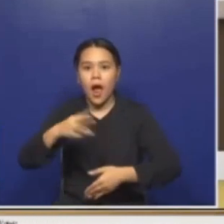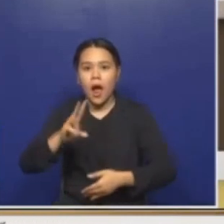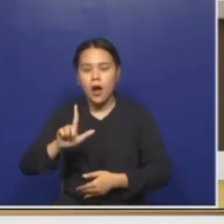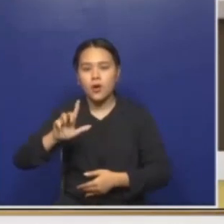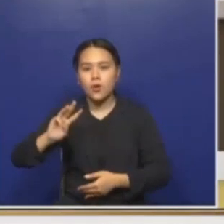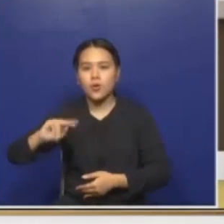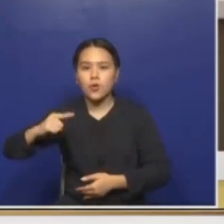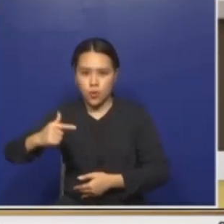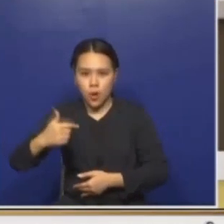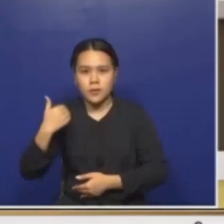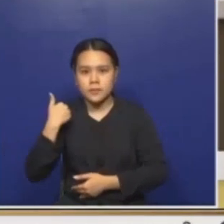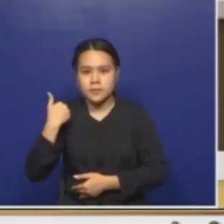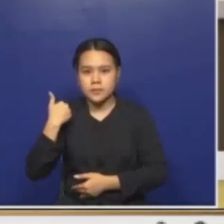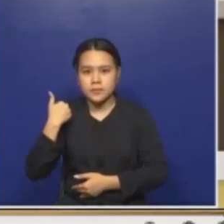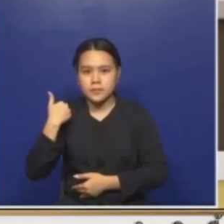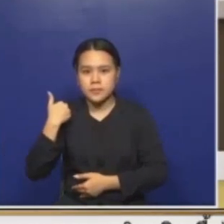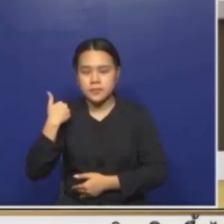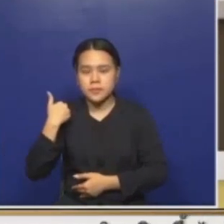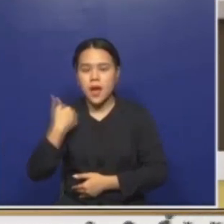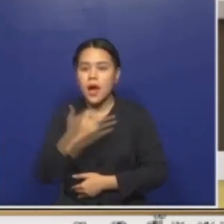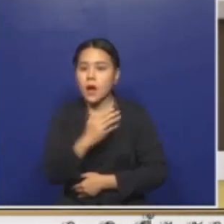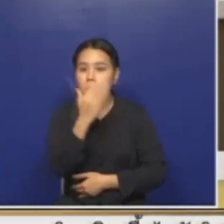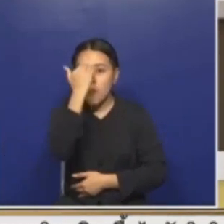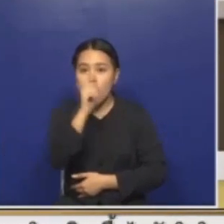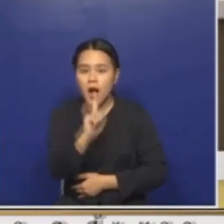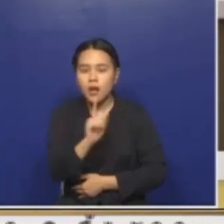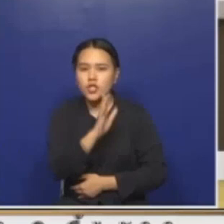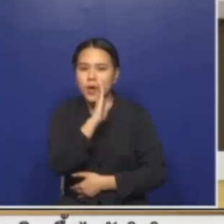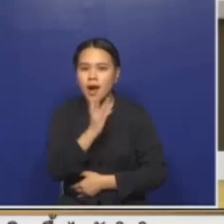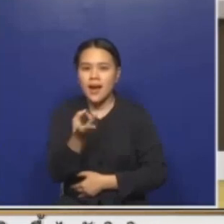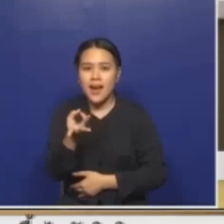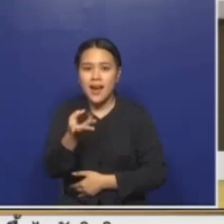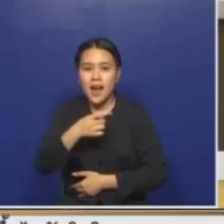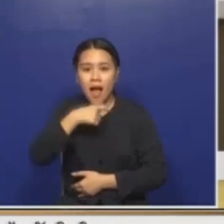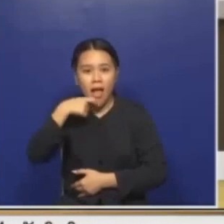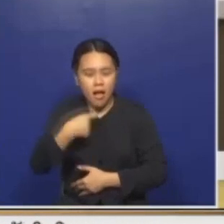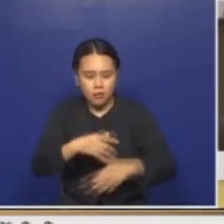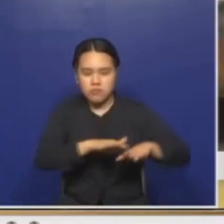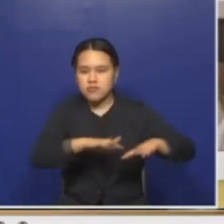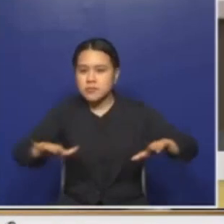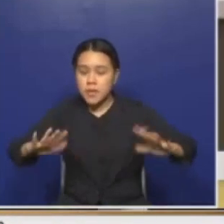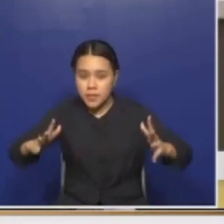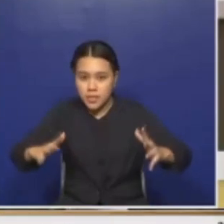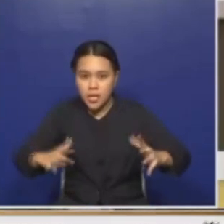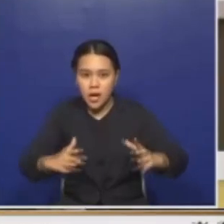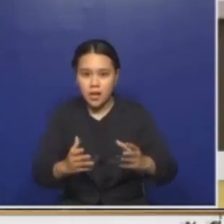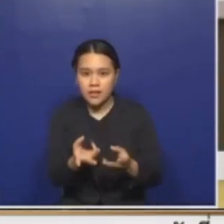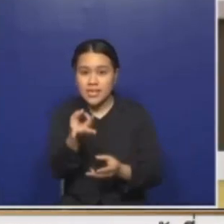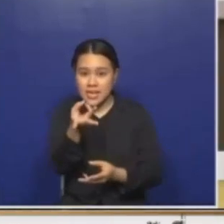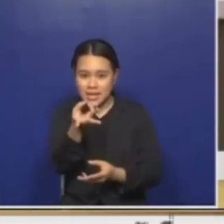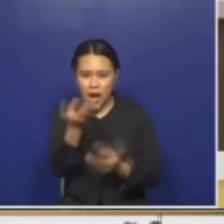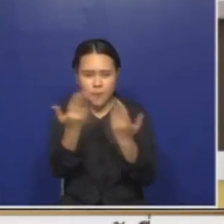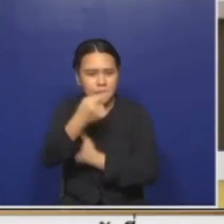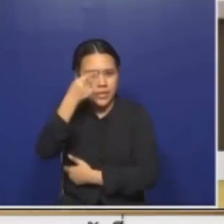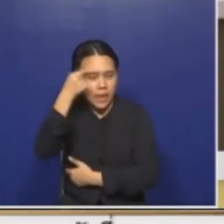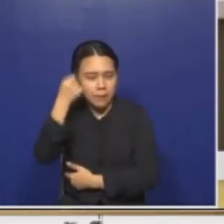.2535นะครับแต่มีความจำเป็นเพราะถ้าไม่เอาข้าวเปลือกมาตากเนี่ยจะทำให้ข้าวเปลือกนั้นกลายเป็นเม็ดสีดำนะครับเปลือกมันจะเป็นสีดำและทำ